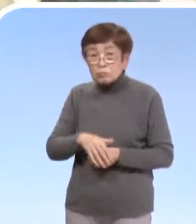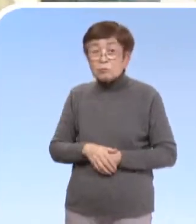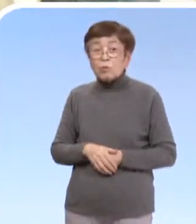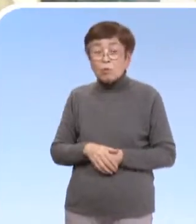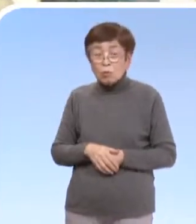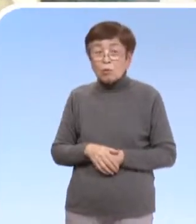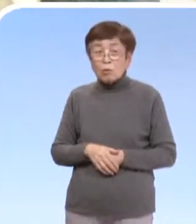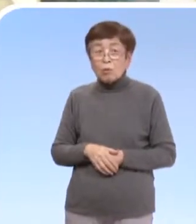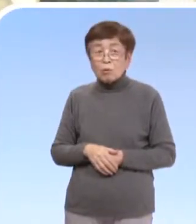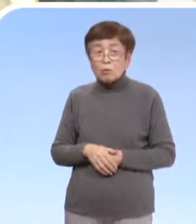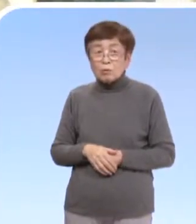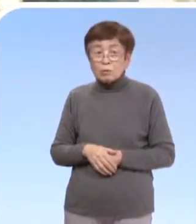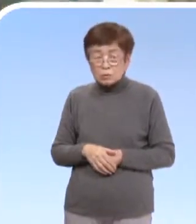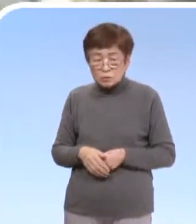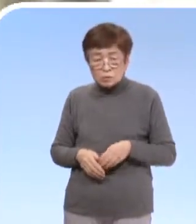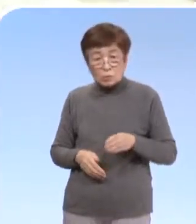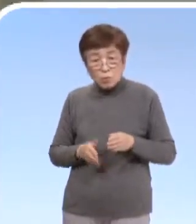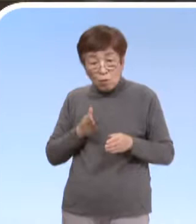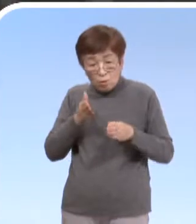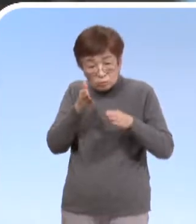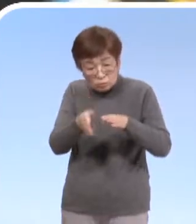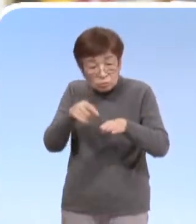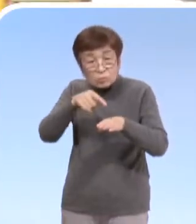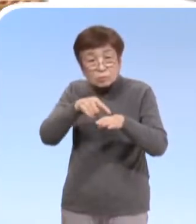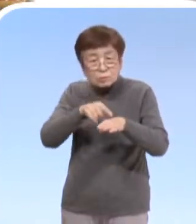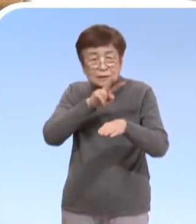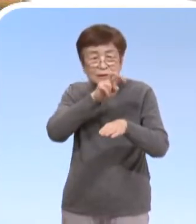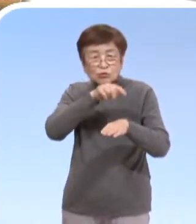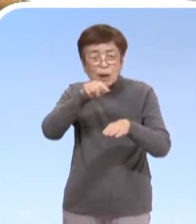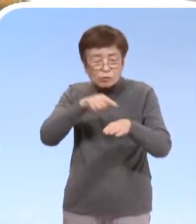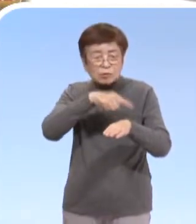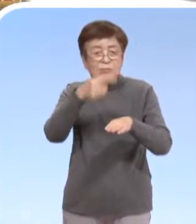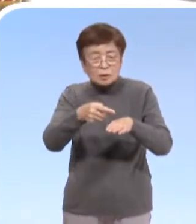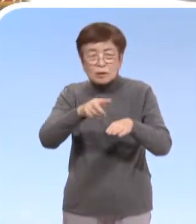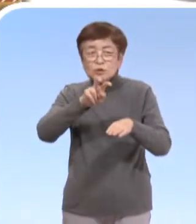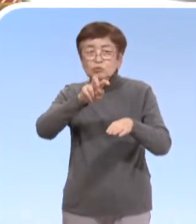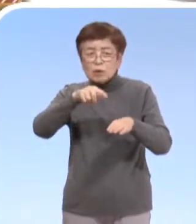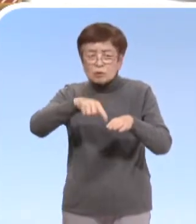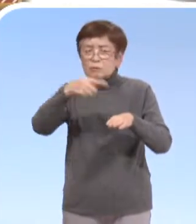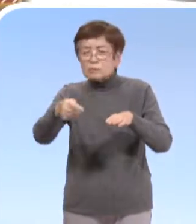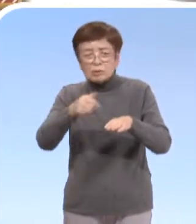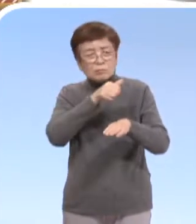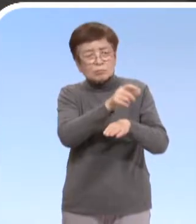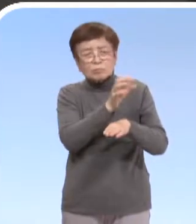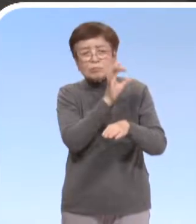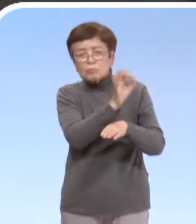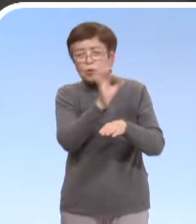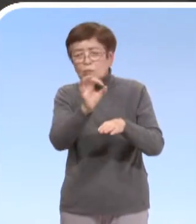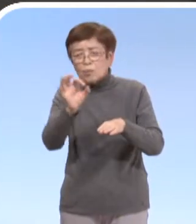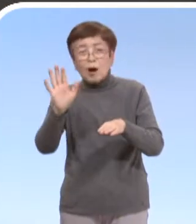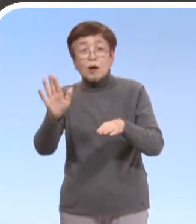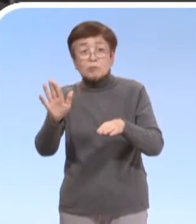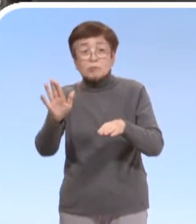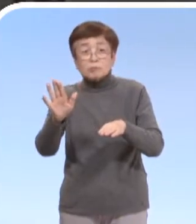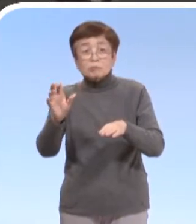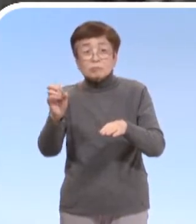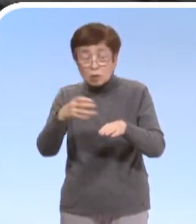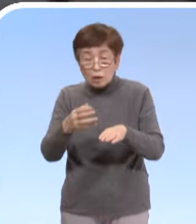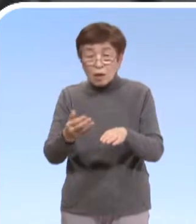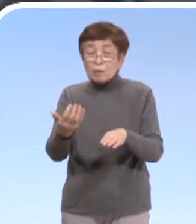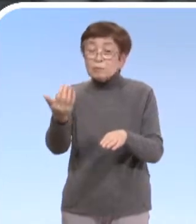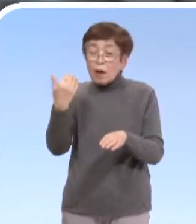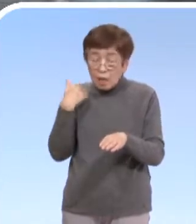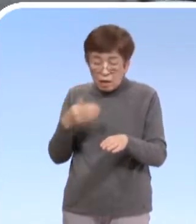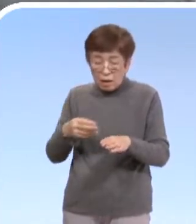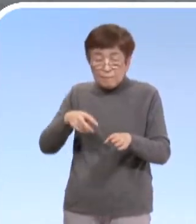ね、 各ホームにおよそ20メートル間隔で設置されています。さらにホームのベン